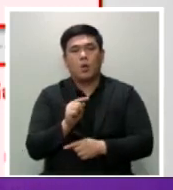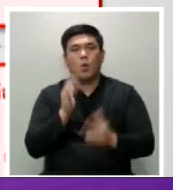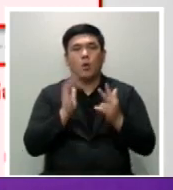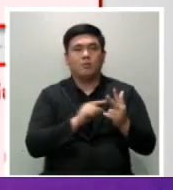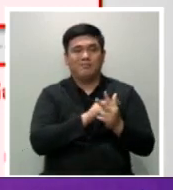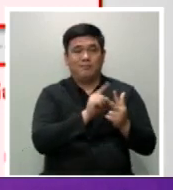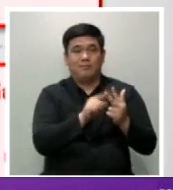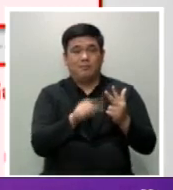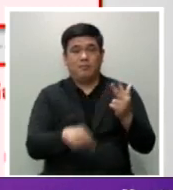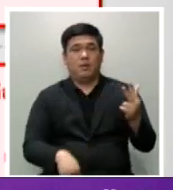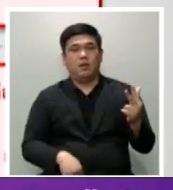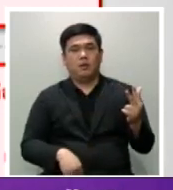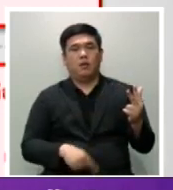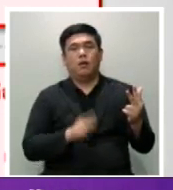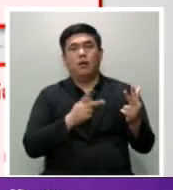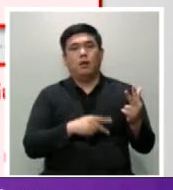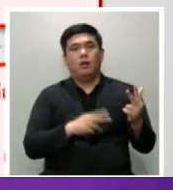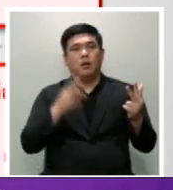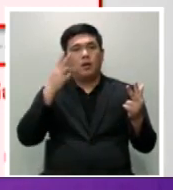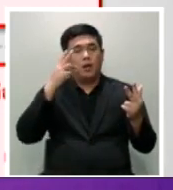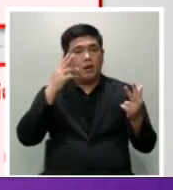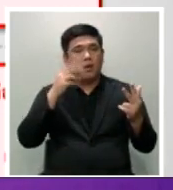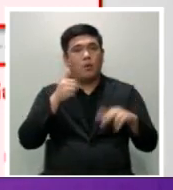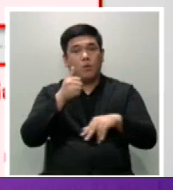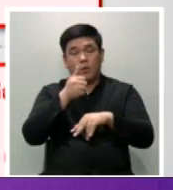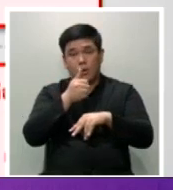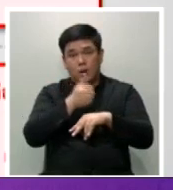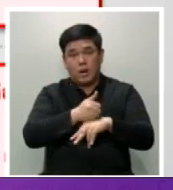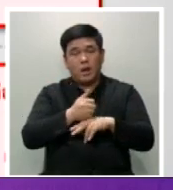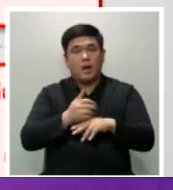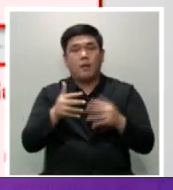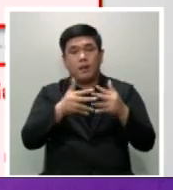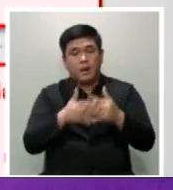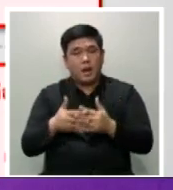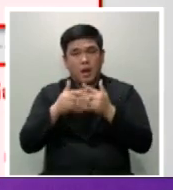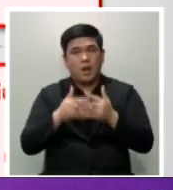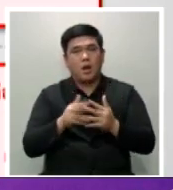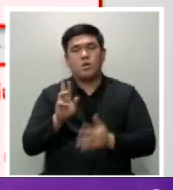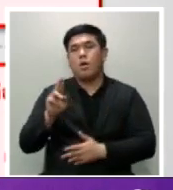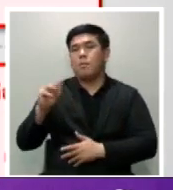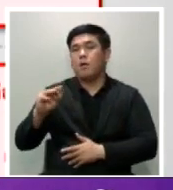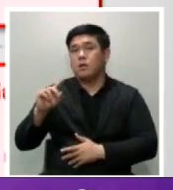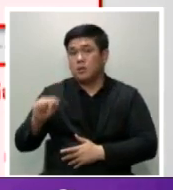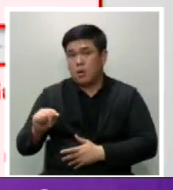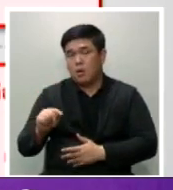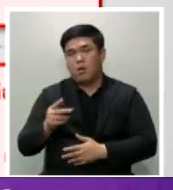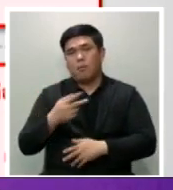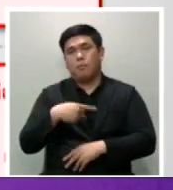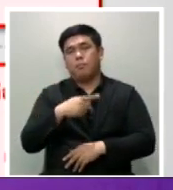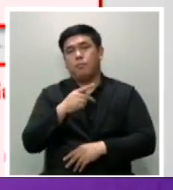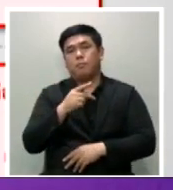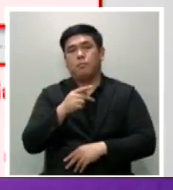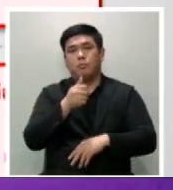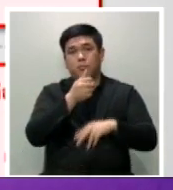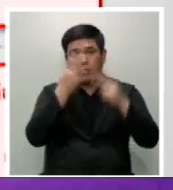คนนี้คือประธานาธิบดีอเมริการัฐมนตรีพาณิชย์ประธานาธิบดีฟิลิปปิน รัฐมนตรี